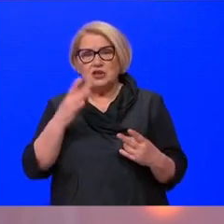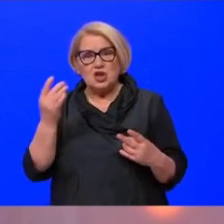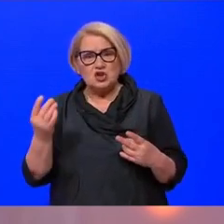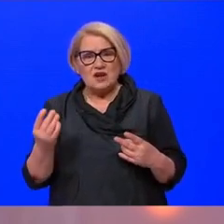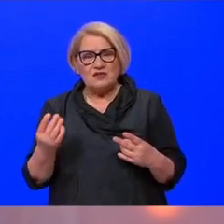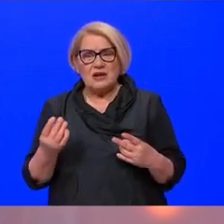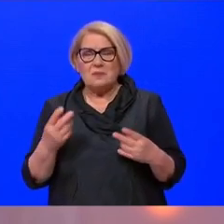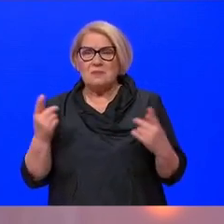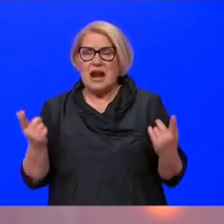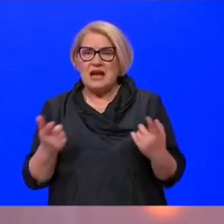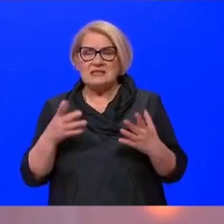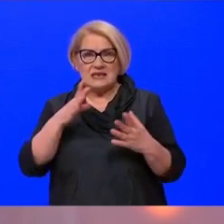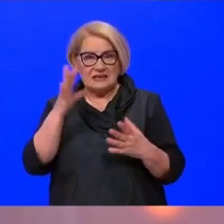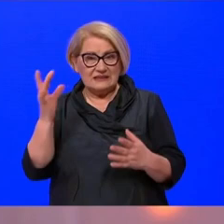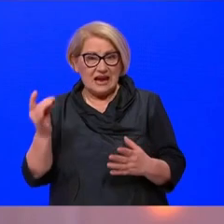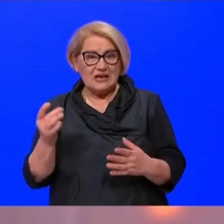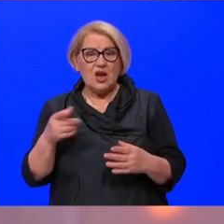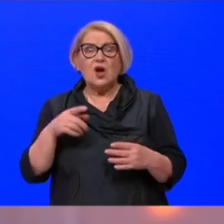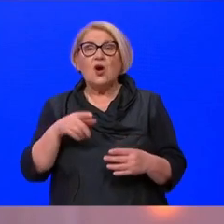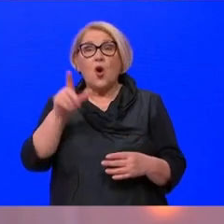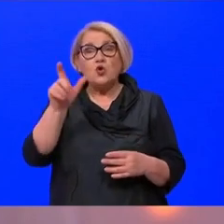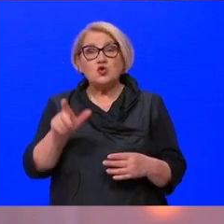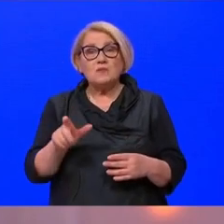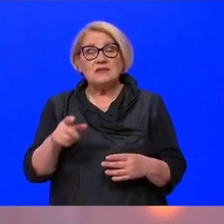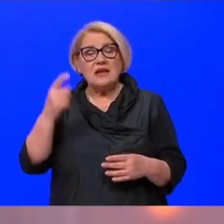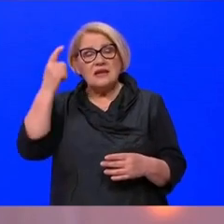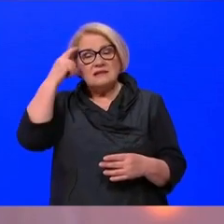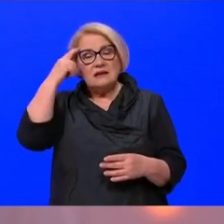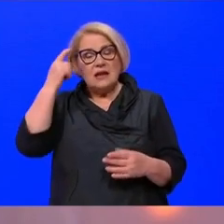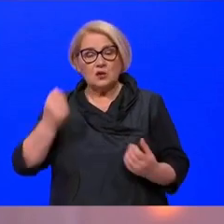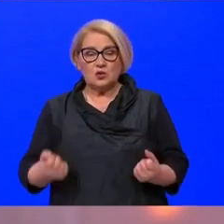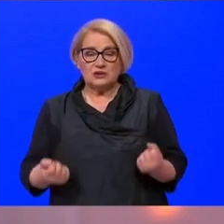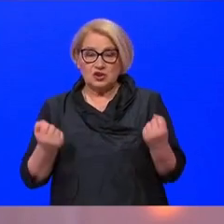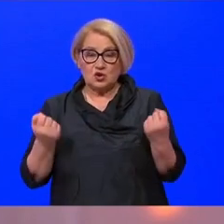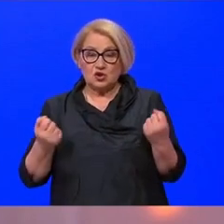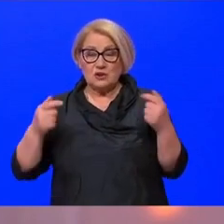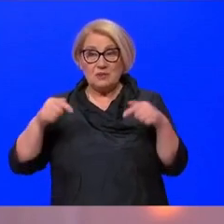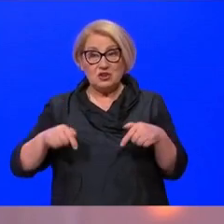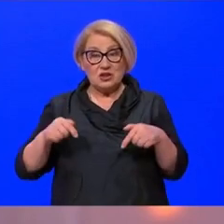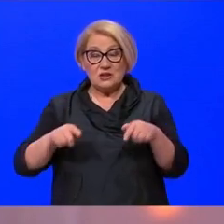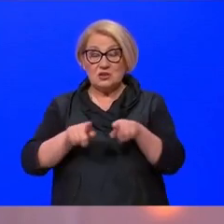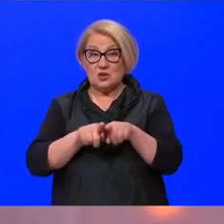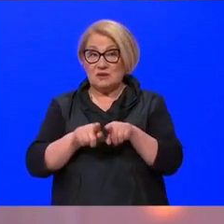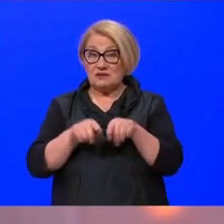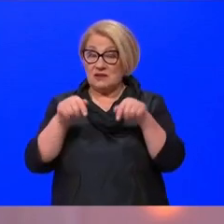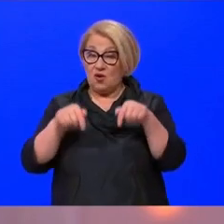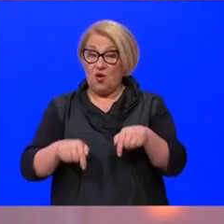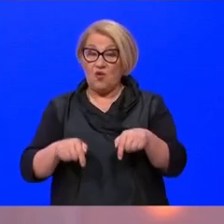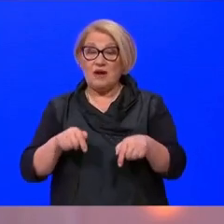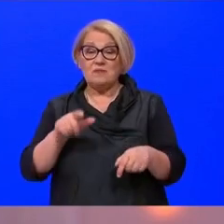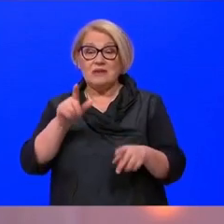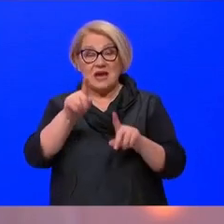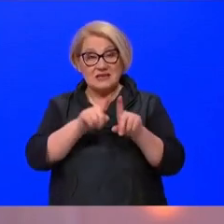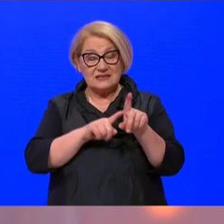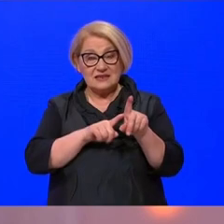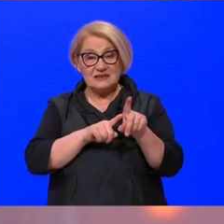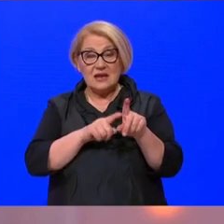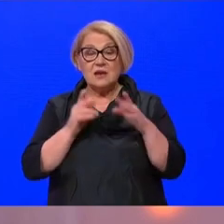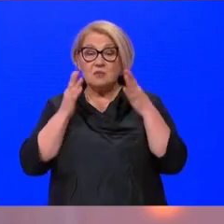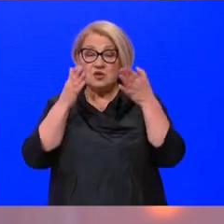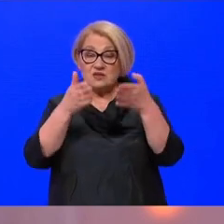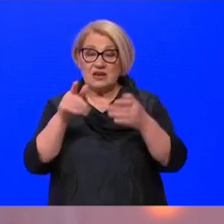je o nacionalnom danu osoba sa intelektualnim teškoćama, pa će i naše teme emisije biti posvećene njima. Na samom